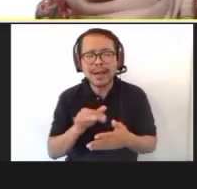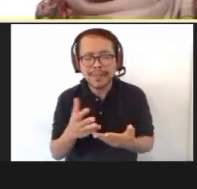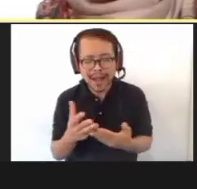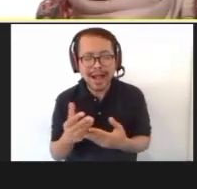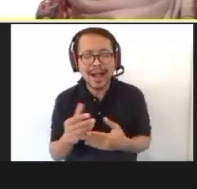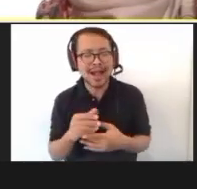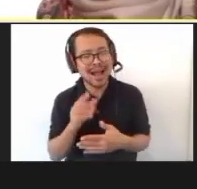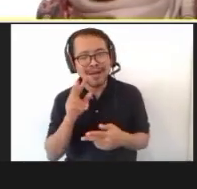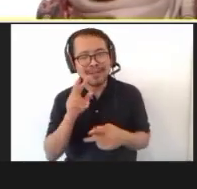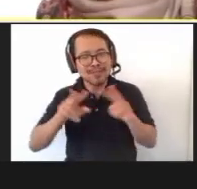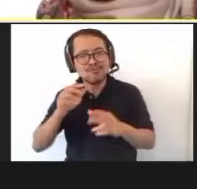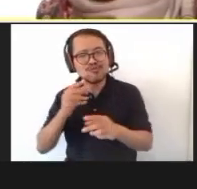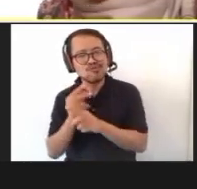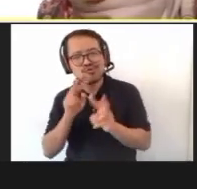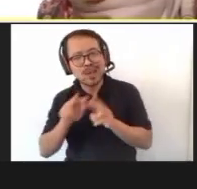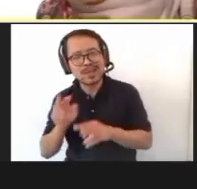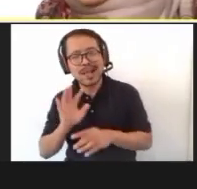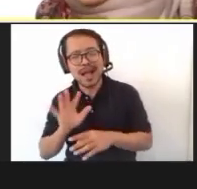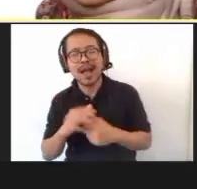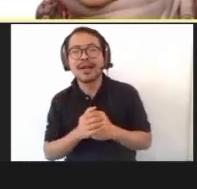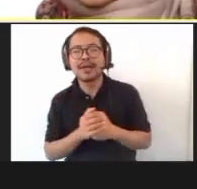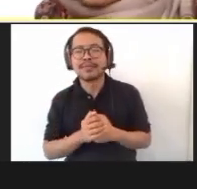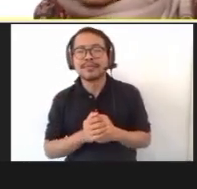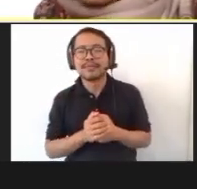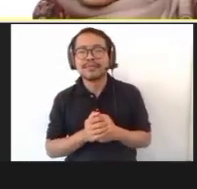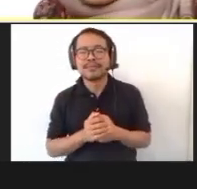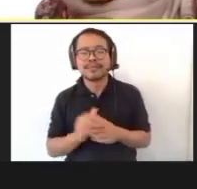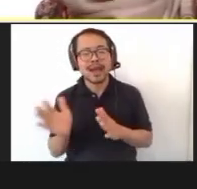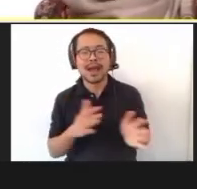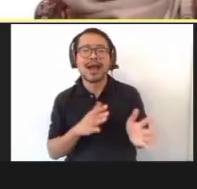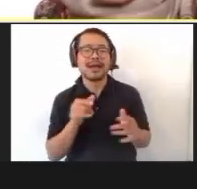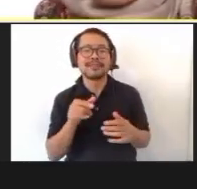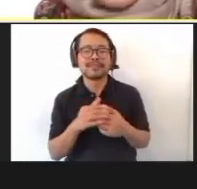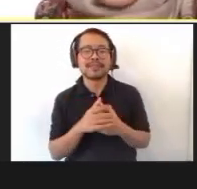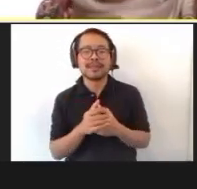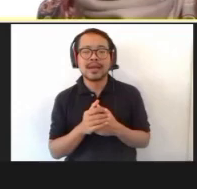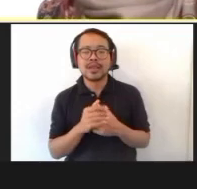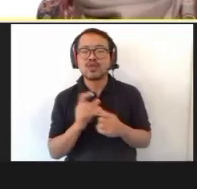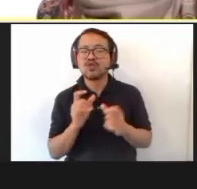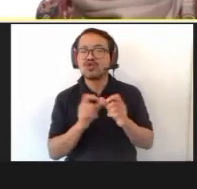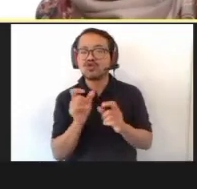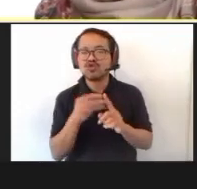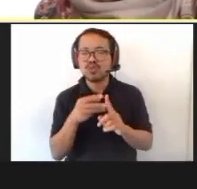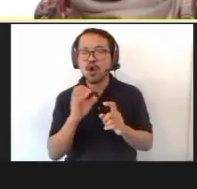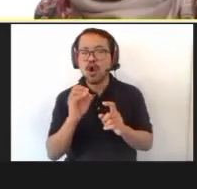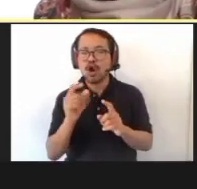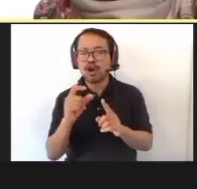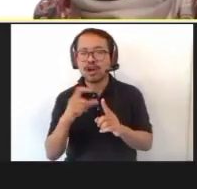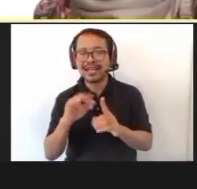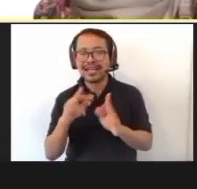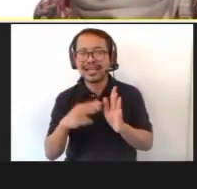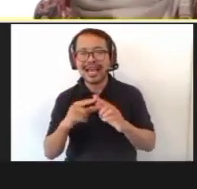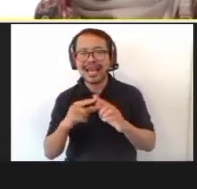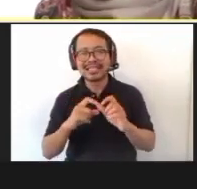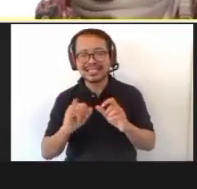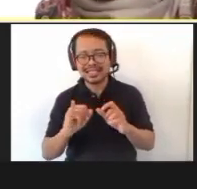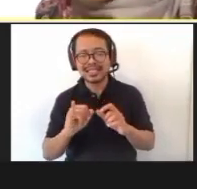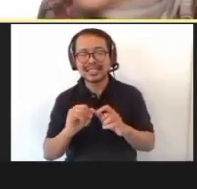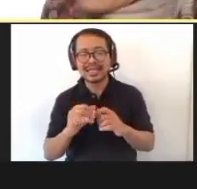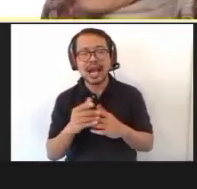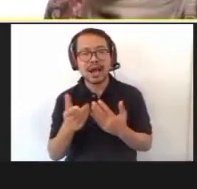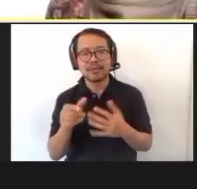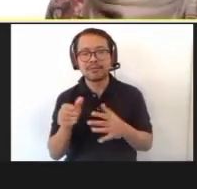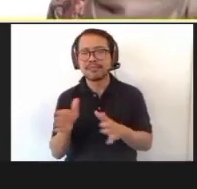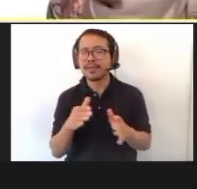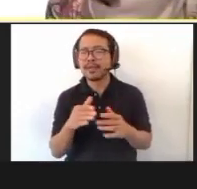siswa yang kondisi-kondisi tertentu. Lalu subordinasi penomorduaan mendahulukan kelompok-kelompok tertentu. Ini